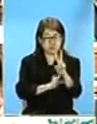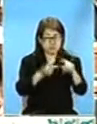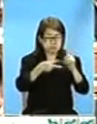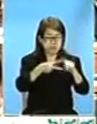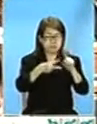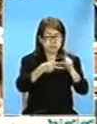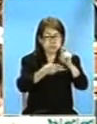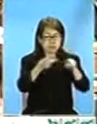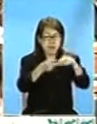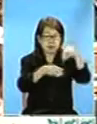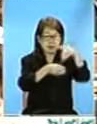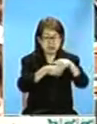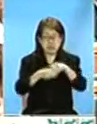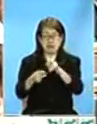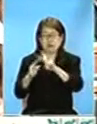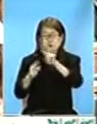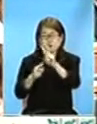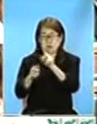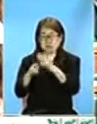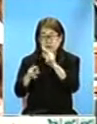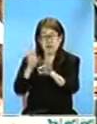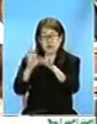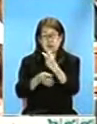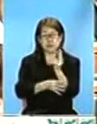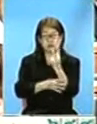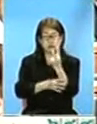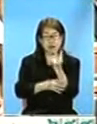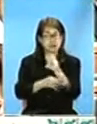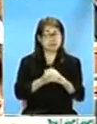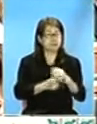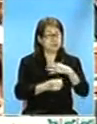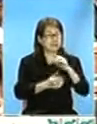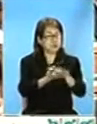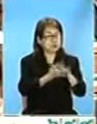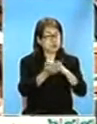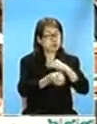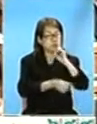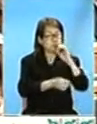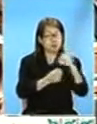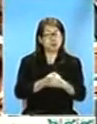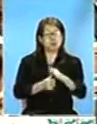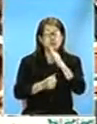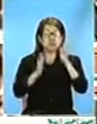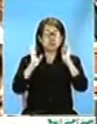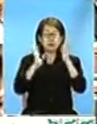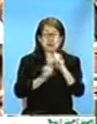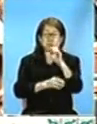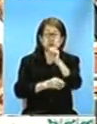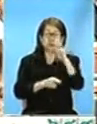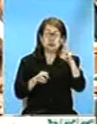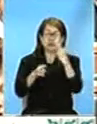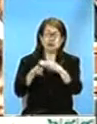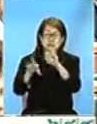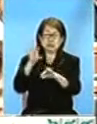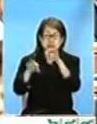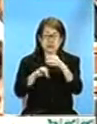าตบอกท่านประธานเสียก่อนนะครับเวลาพูดถึงสมาชิกวุฒิสภาสรรหานั้นผมจะ